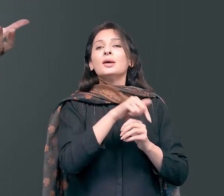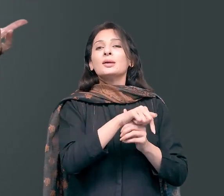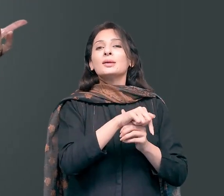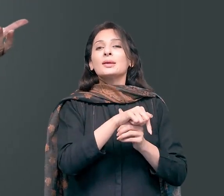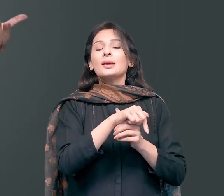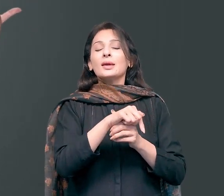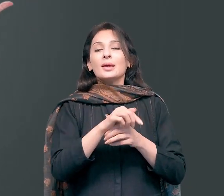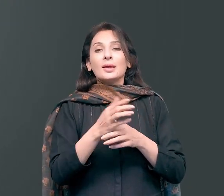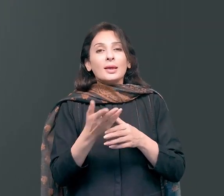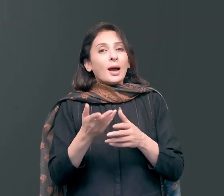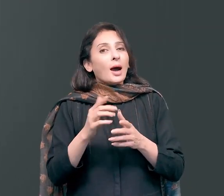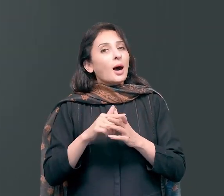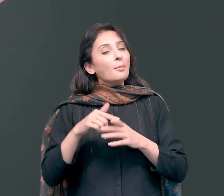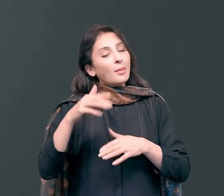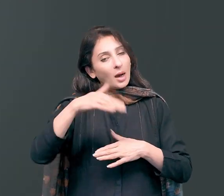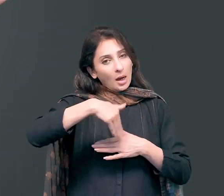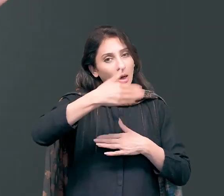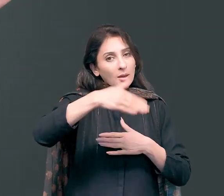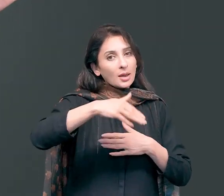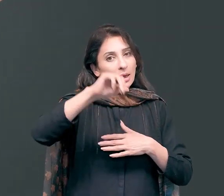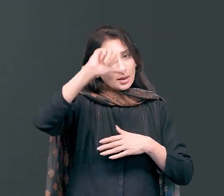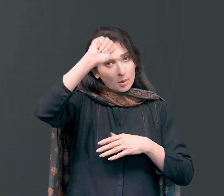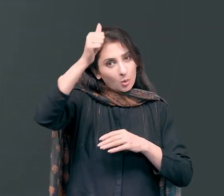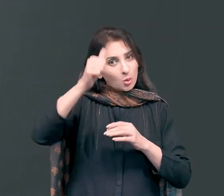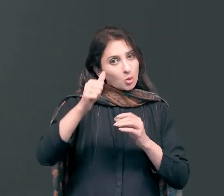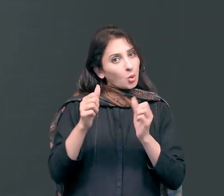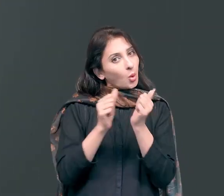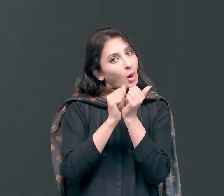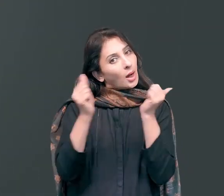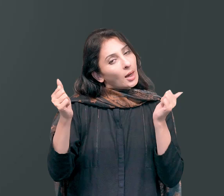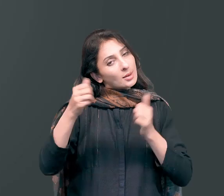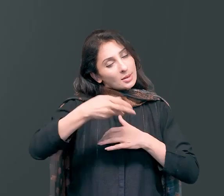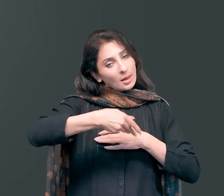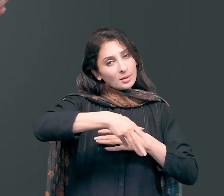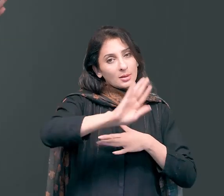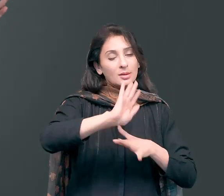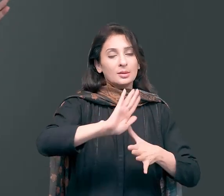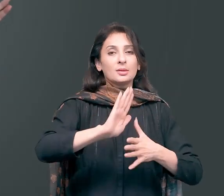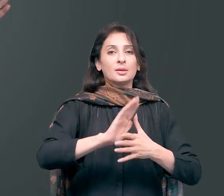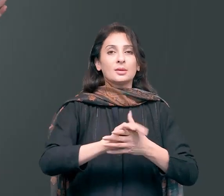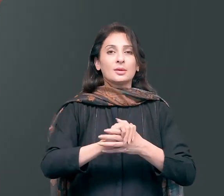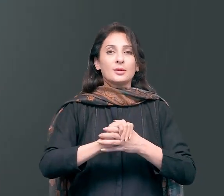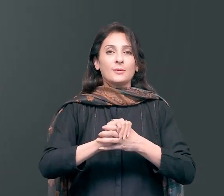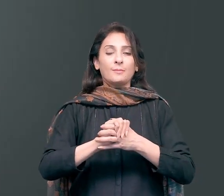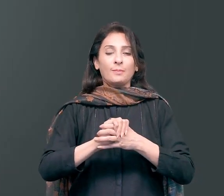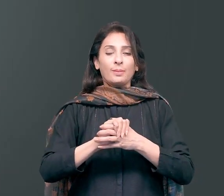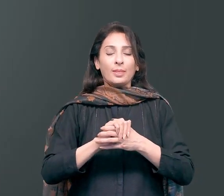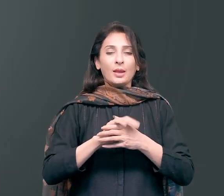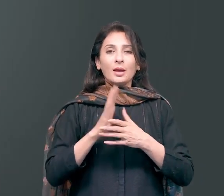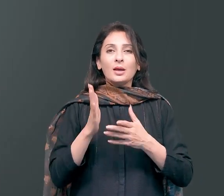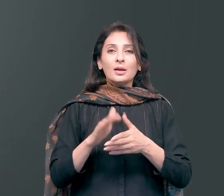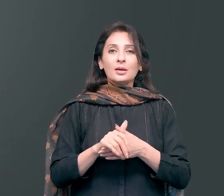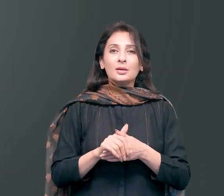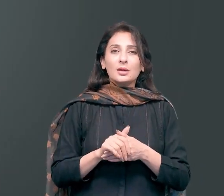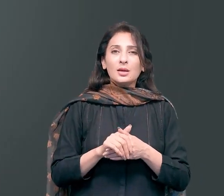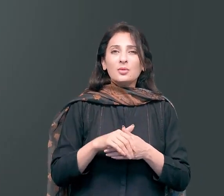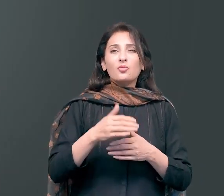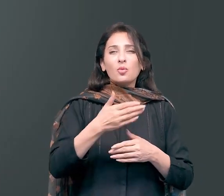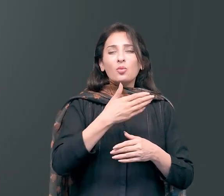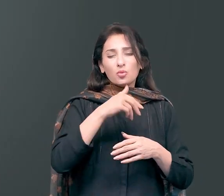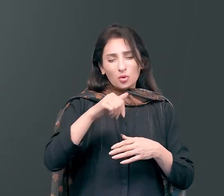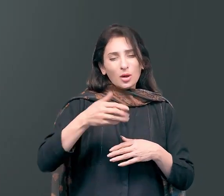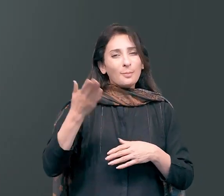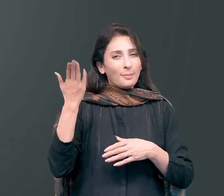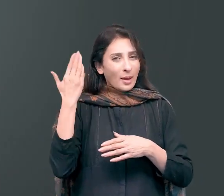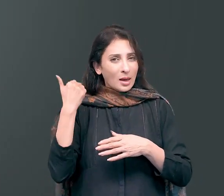لارڈ للتھکو نے جنگ سے پہلے، کہ جی ہم جنگ کے خاتمے کے بعد ہم نوبادیات کالونیز کو آزادی دینا